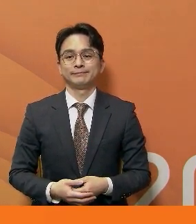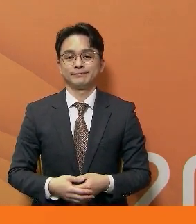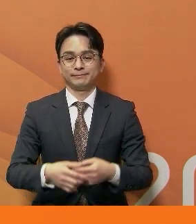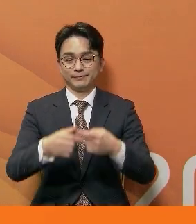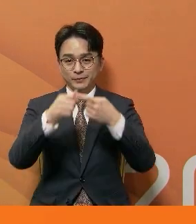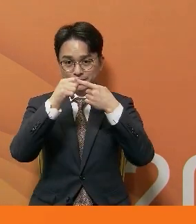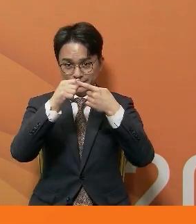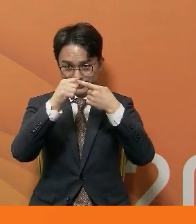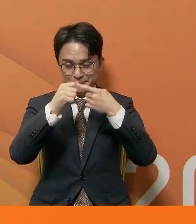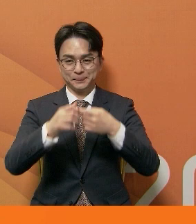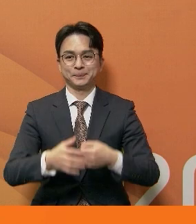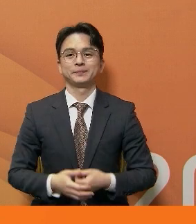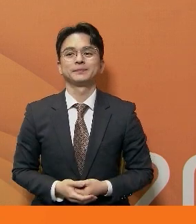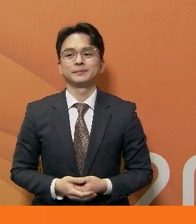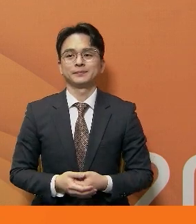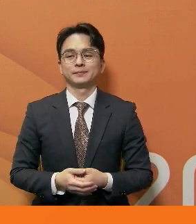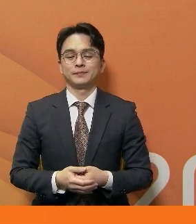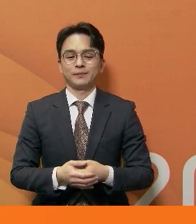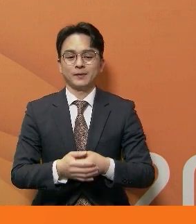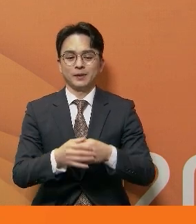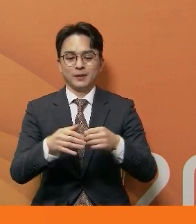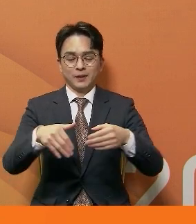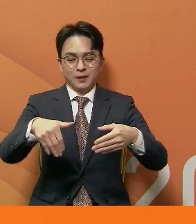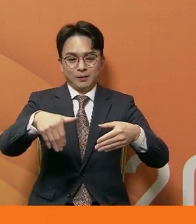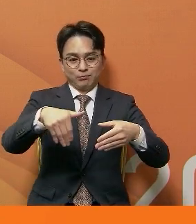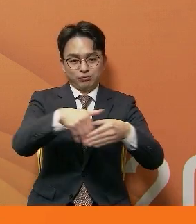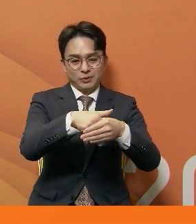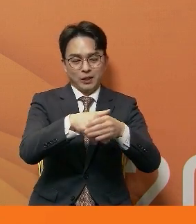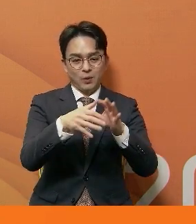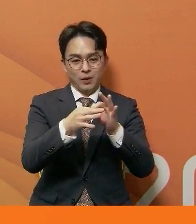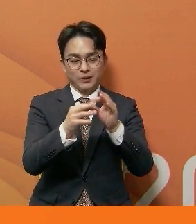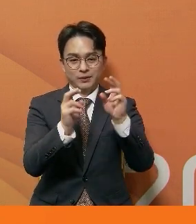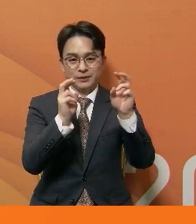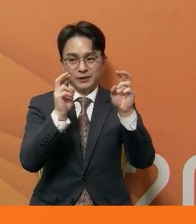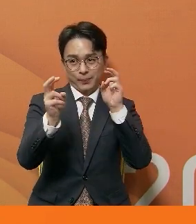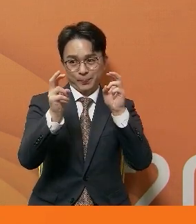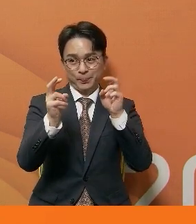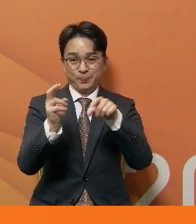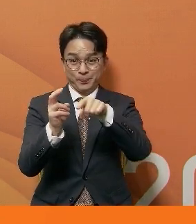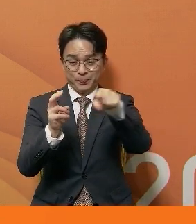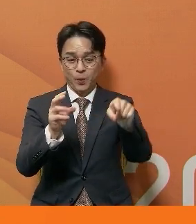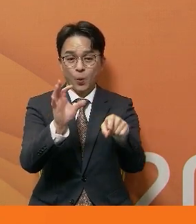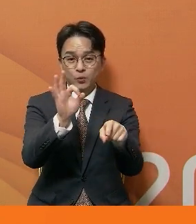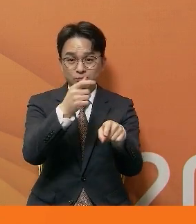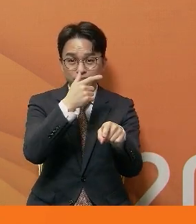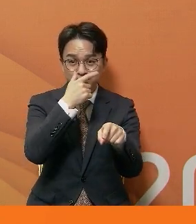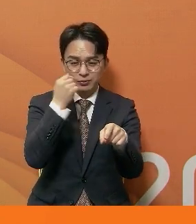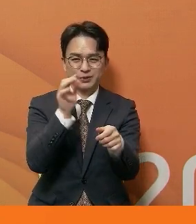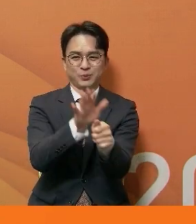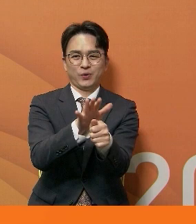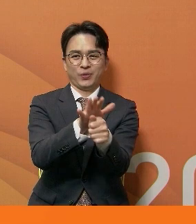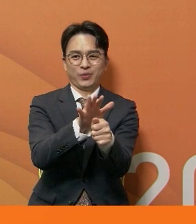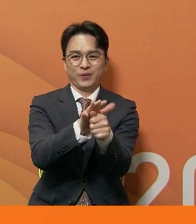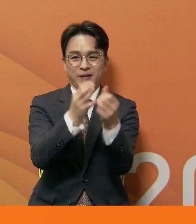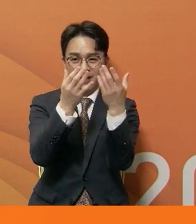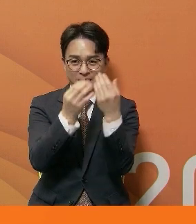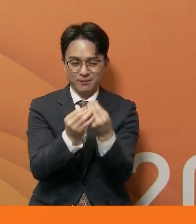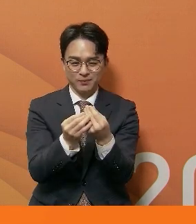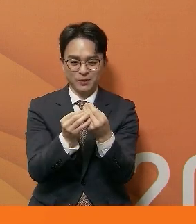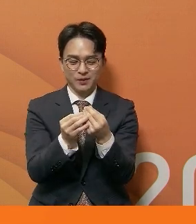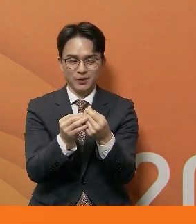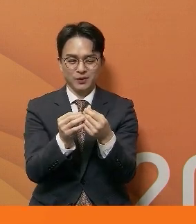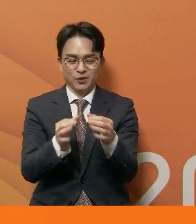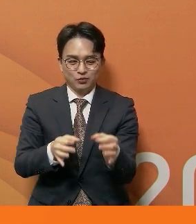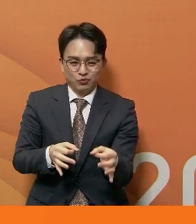컨텐츠 금융제도는 콘텐츠 기업의 원활한 자금 유치를 지원하기 위한 제도입니다 크게 투자유치 지원 융자위치 지원 방금